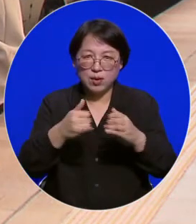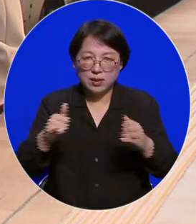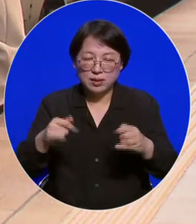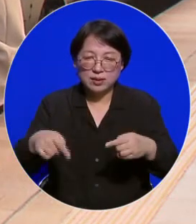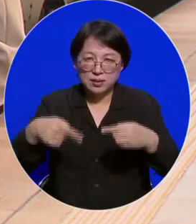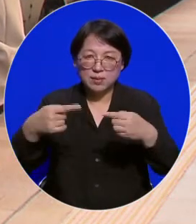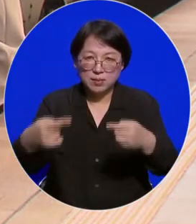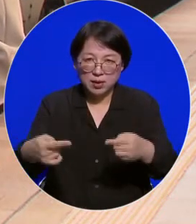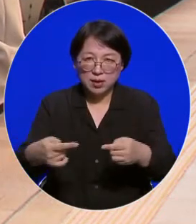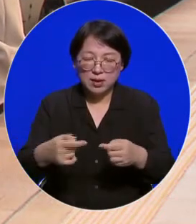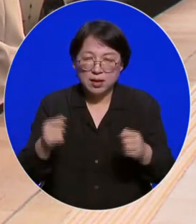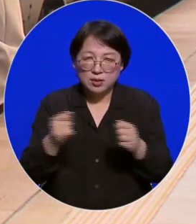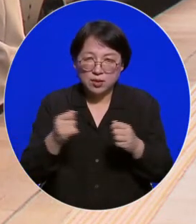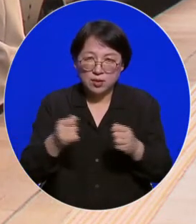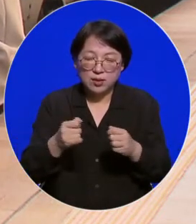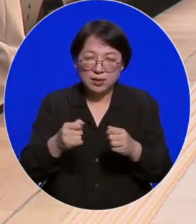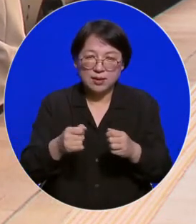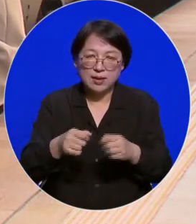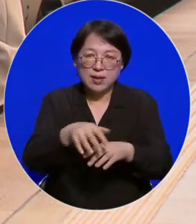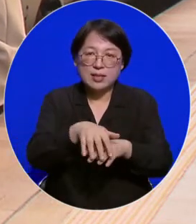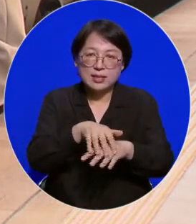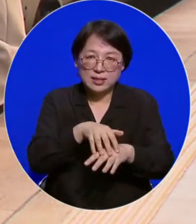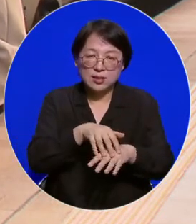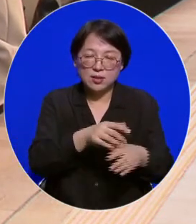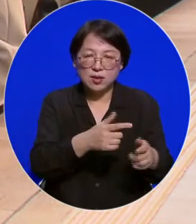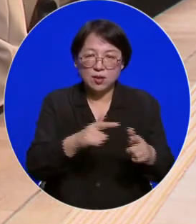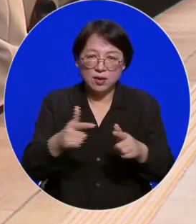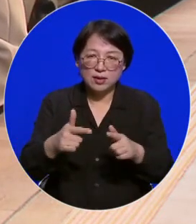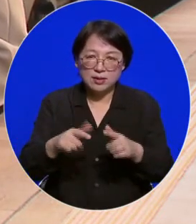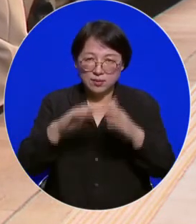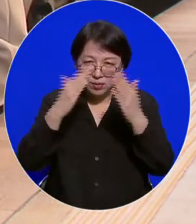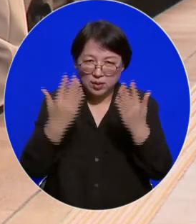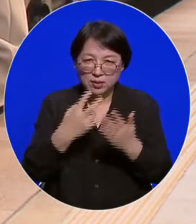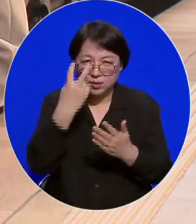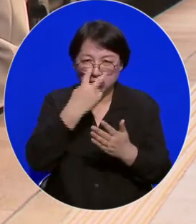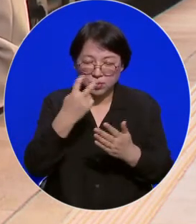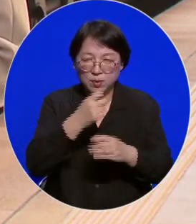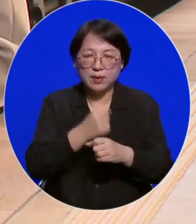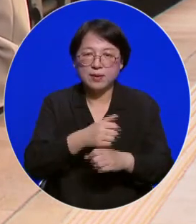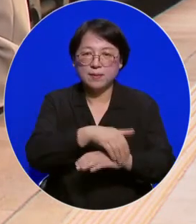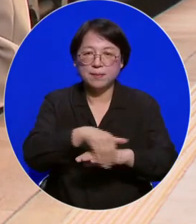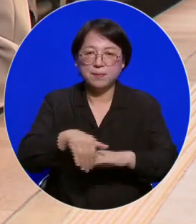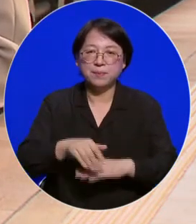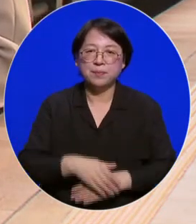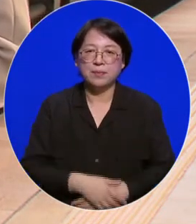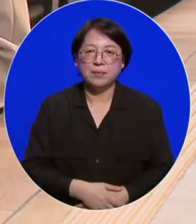동절기 시설물 차량 일제 점검을 실시할 예정입니다. KTV 윤현석입니다.